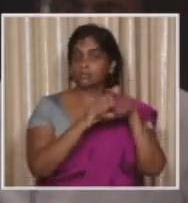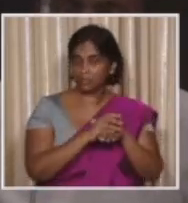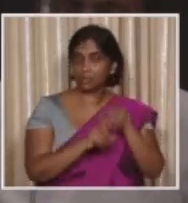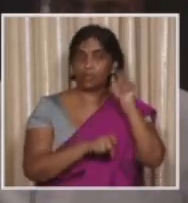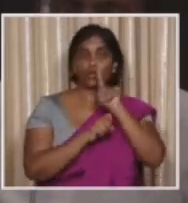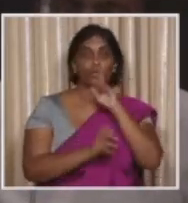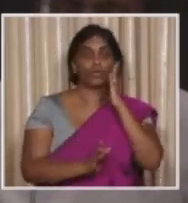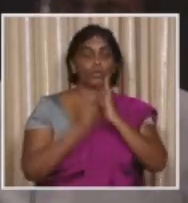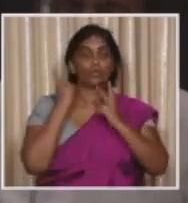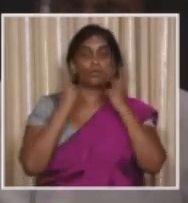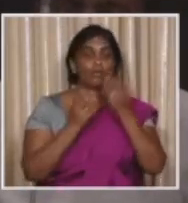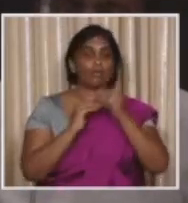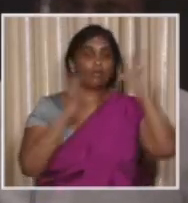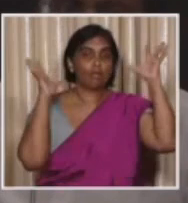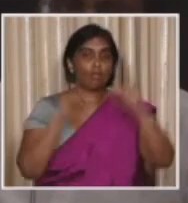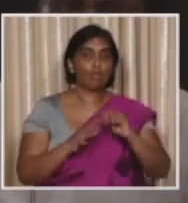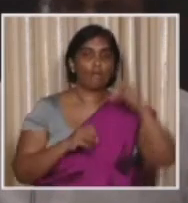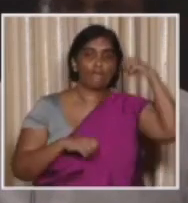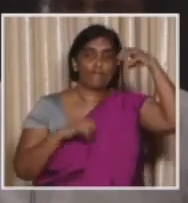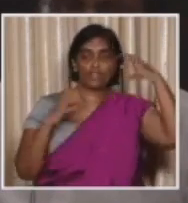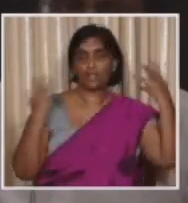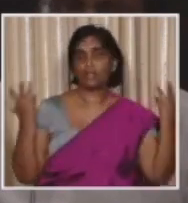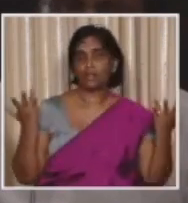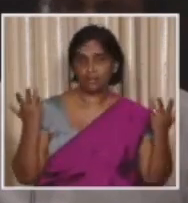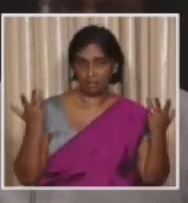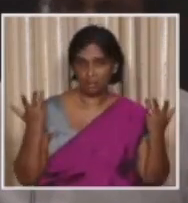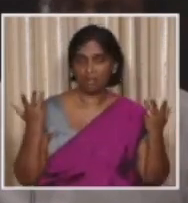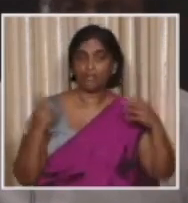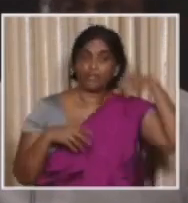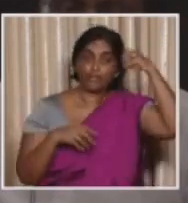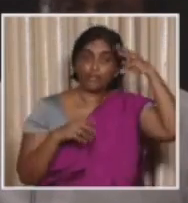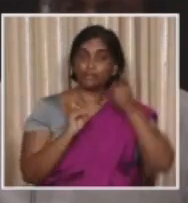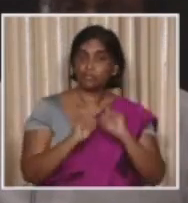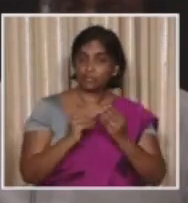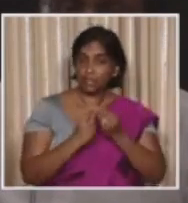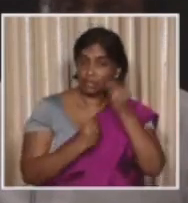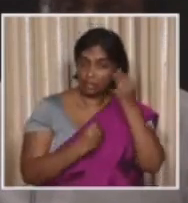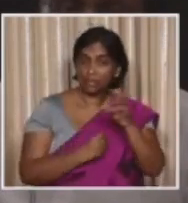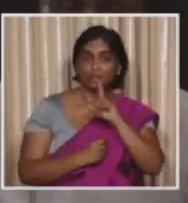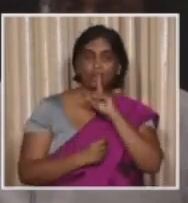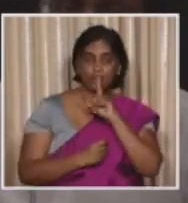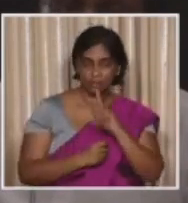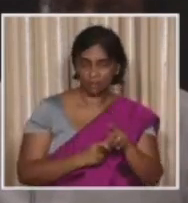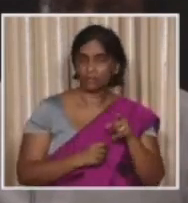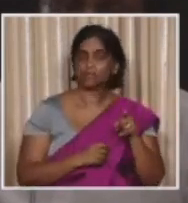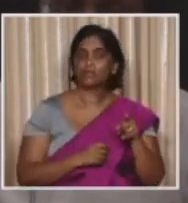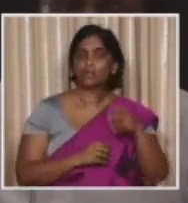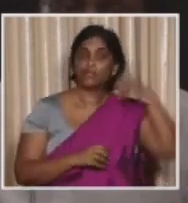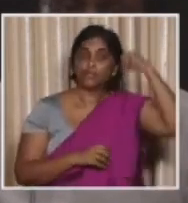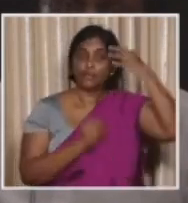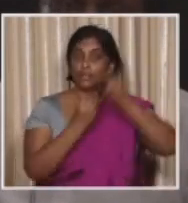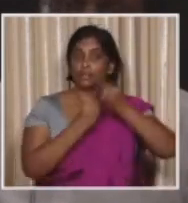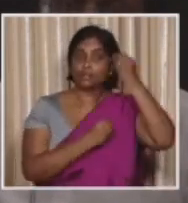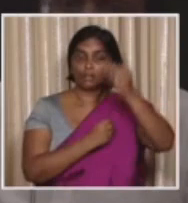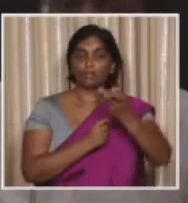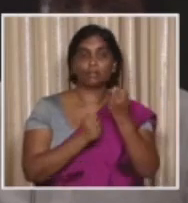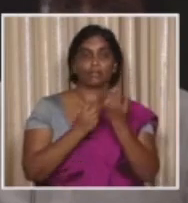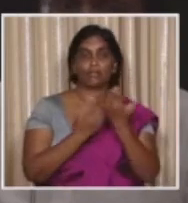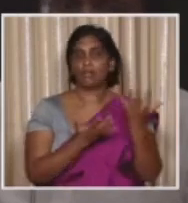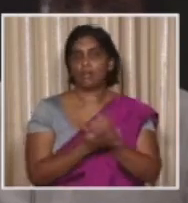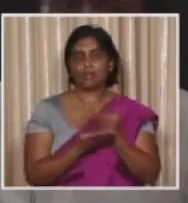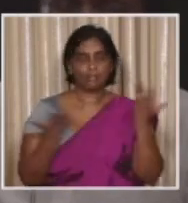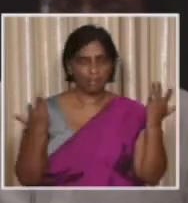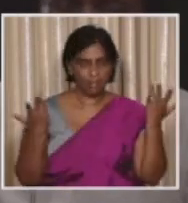අයලා කිව්වා සංචාරය කොහොමද ගෙන්නගන්නේ විදුලිය නැතුව කියලා. විදුලි අඛණ්ඩව දෙනකට කියනෝ විදුලිය දෙන එකට අය කරගන්න එපා